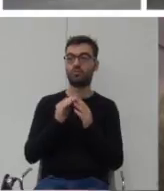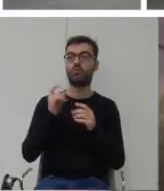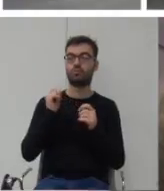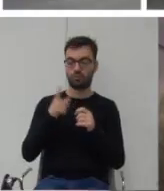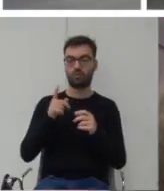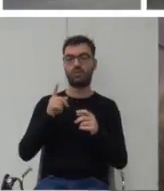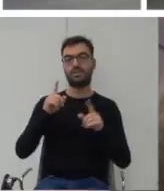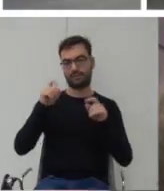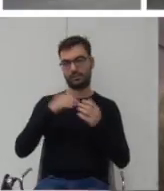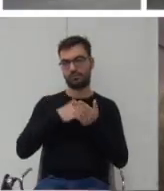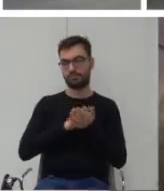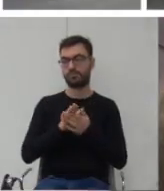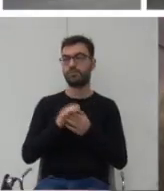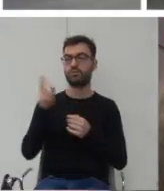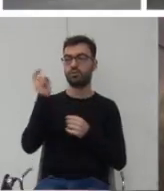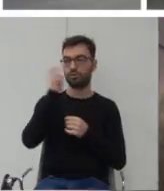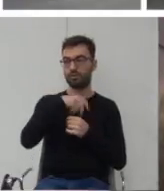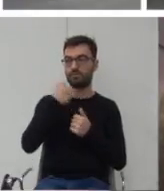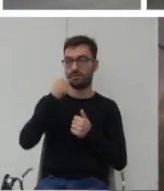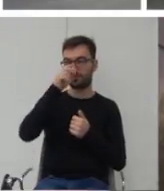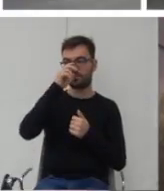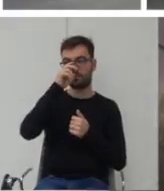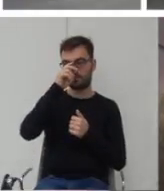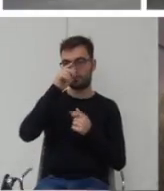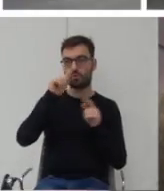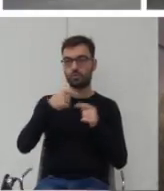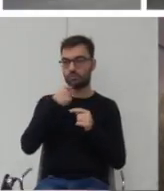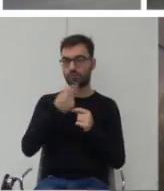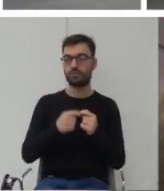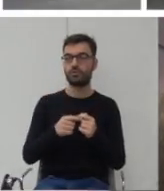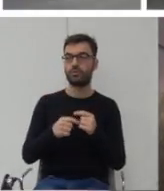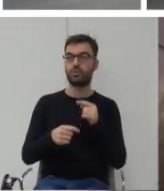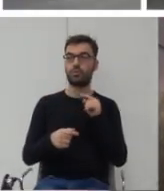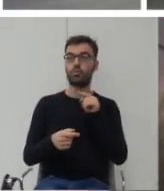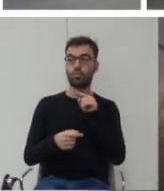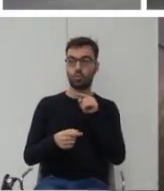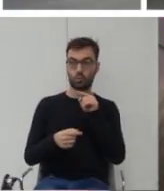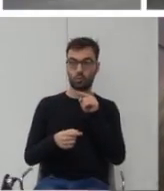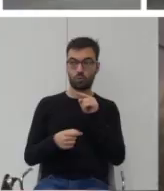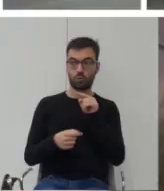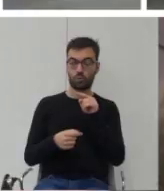mikrodomków został uruchomiony. I to jest ciekawe bardzo, jeszcze tylko powiem, że tutaj